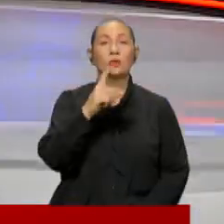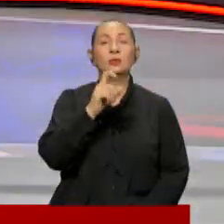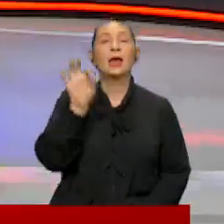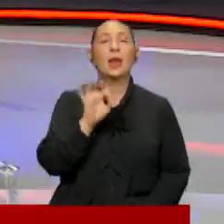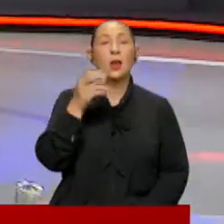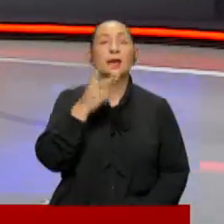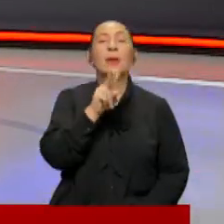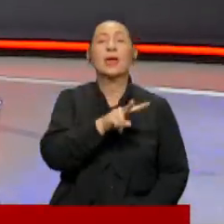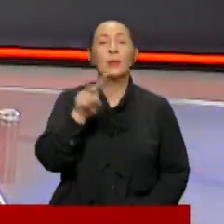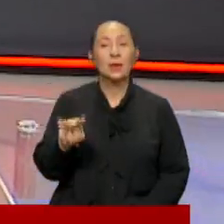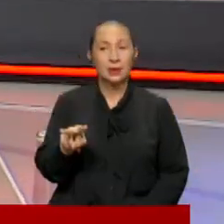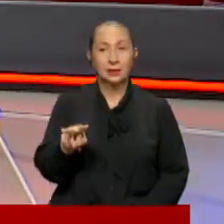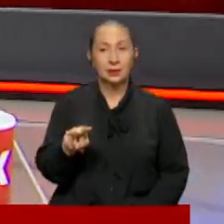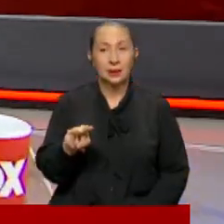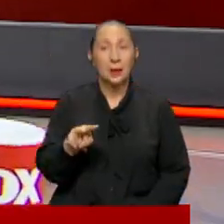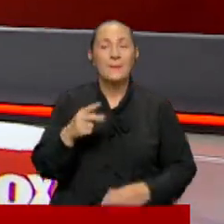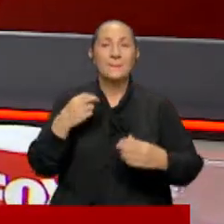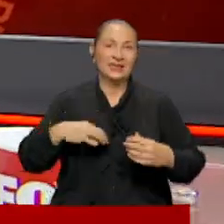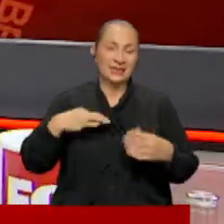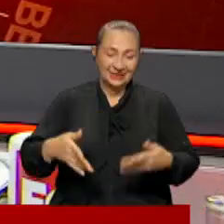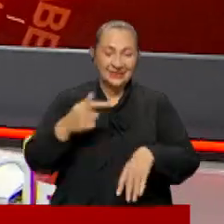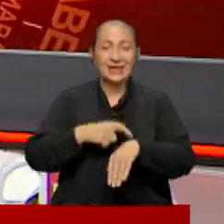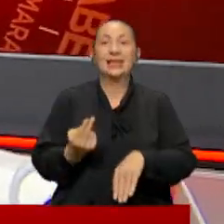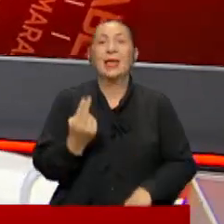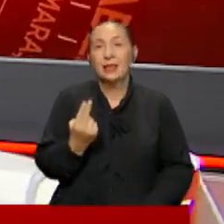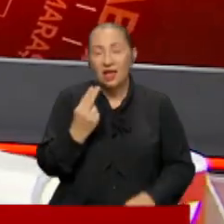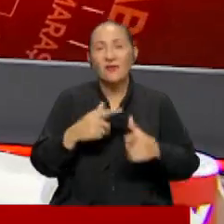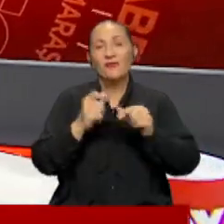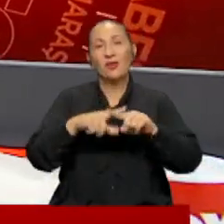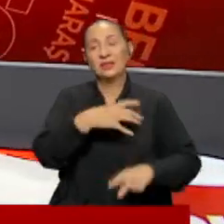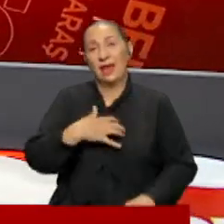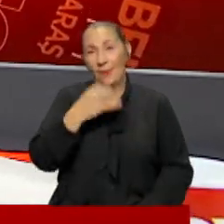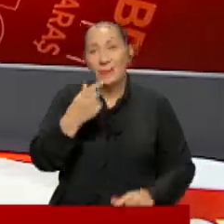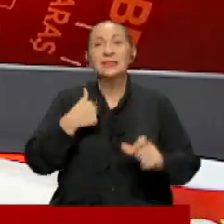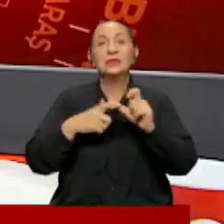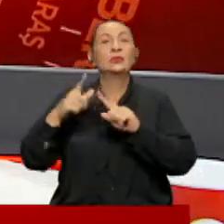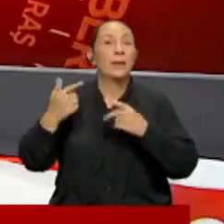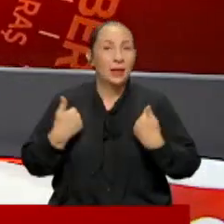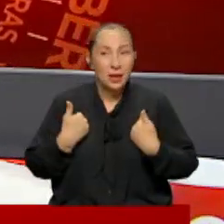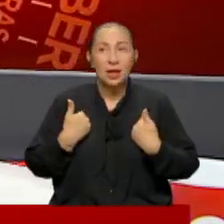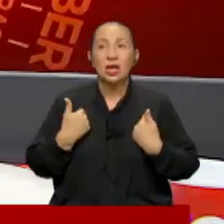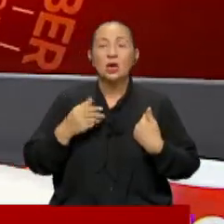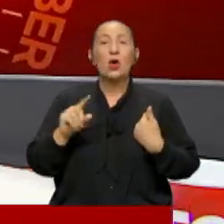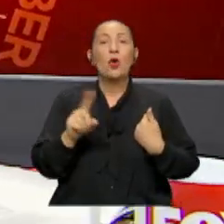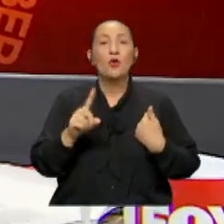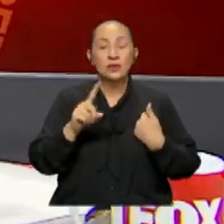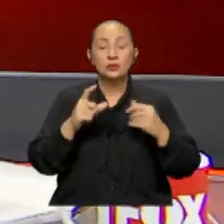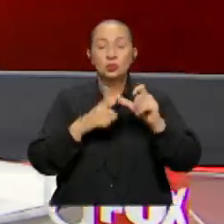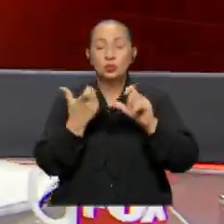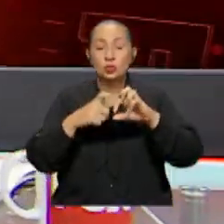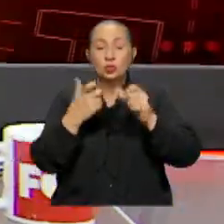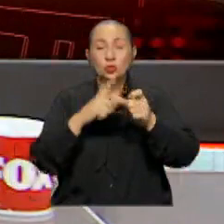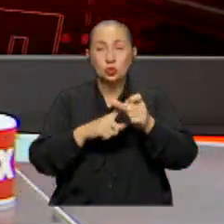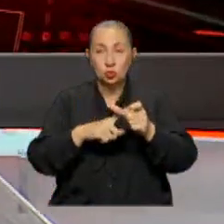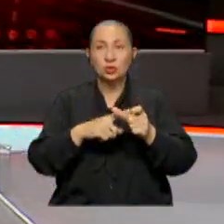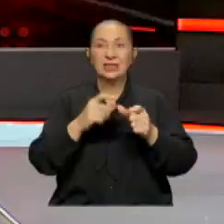19 Eylül 2022 Pazartesi saat 19 Fox Ana Haber'desiniz. Ben Selçuk Tepeli. Şanlıurfa'nın Suruç